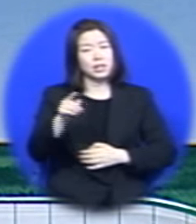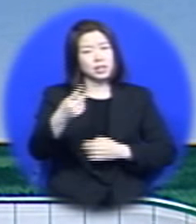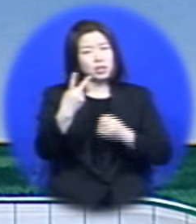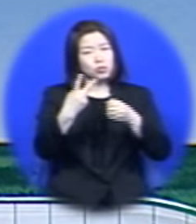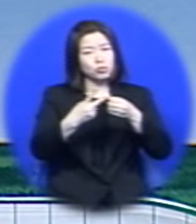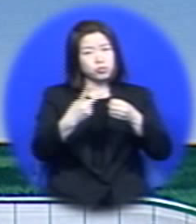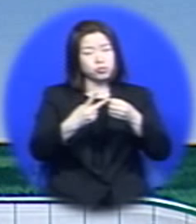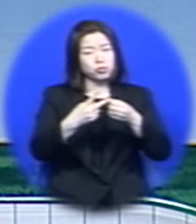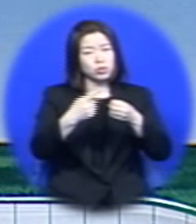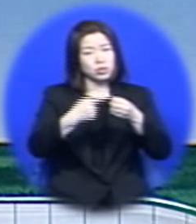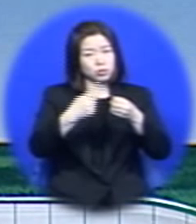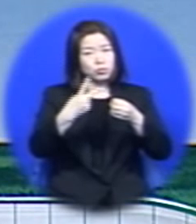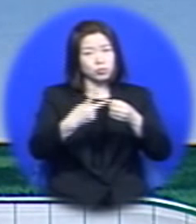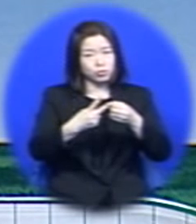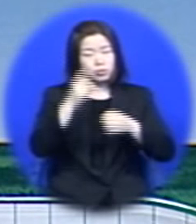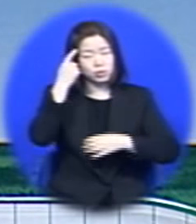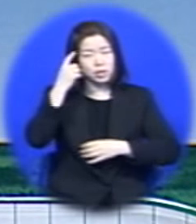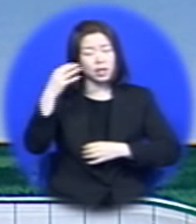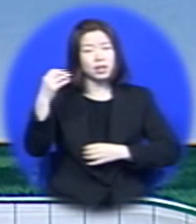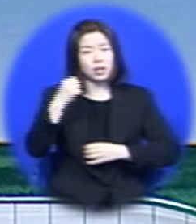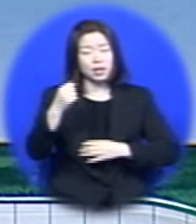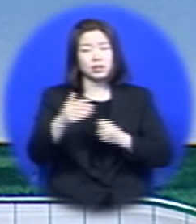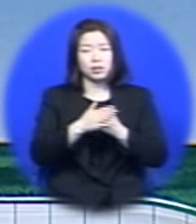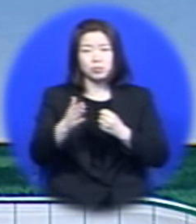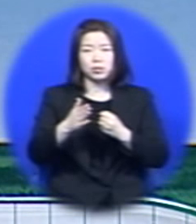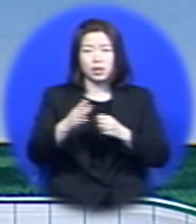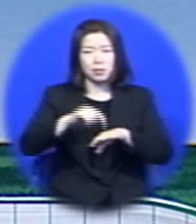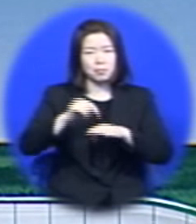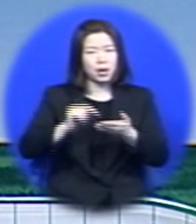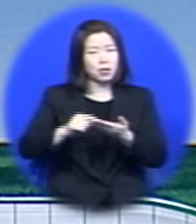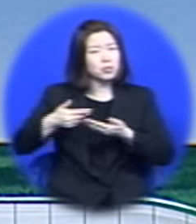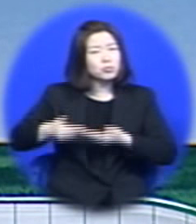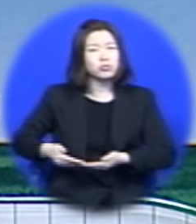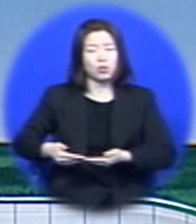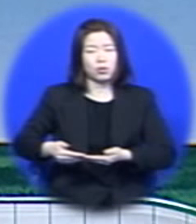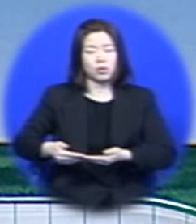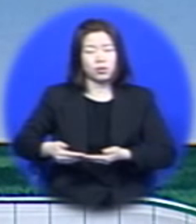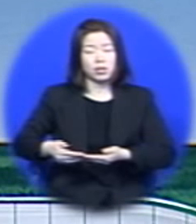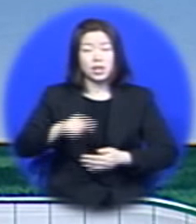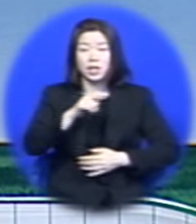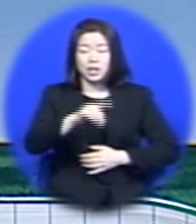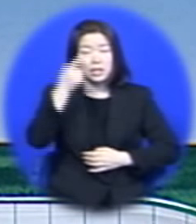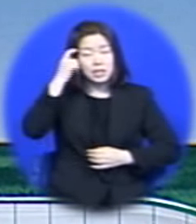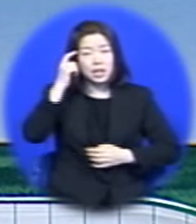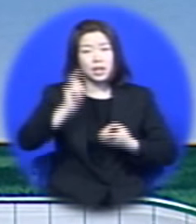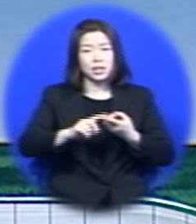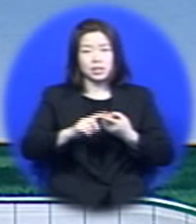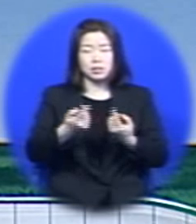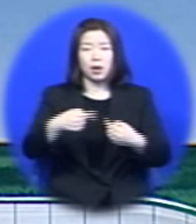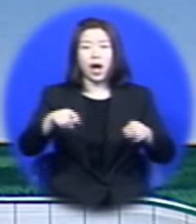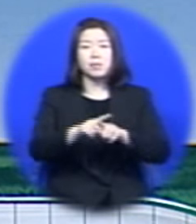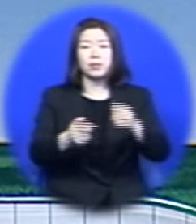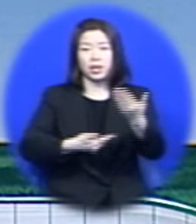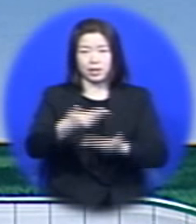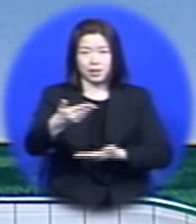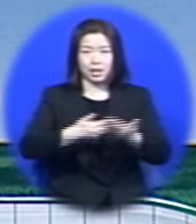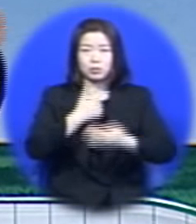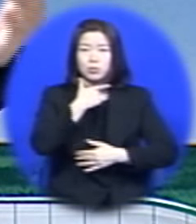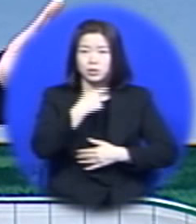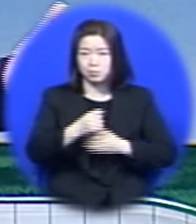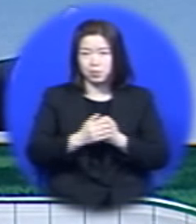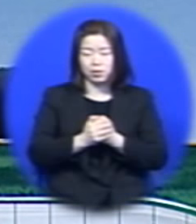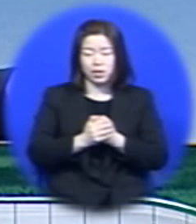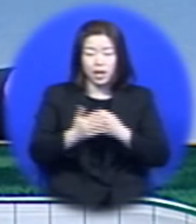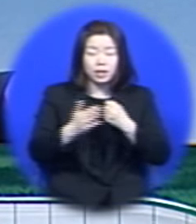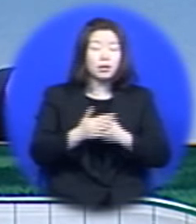마음을 누르고 있습니다. 저는 오늘 이두 가지 질문에 대해서 함께 나누려고 합니다. 그래서